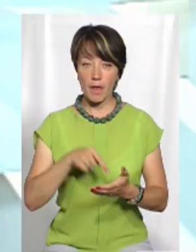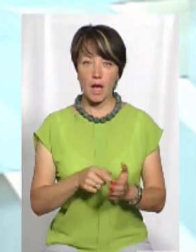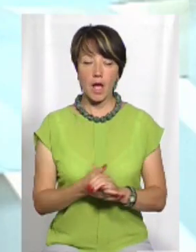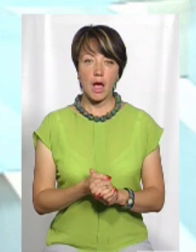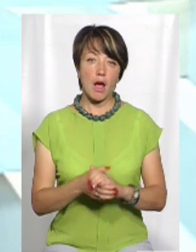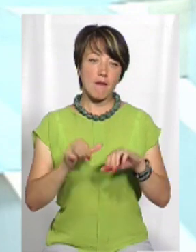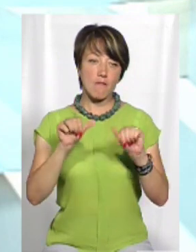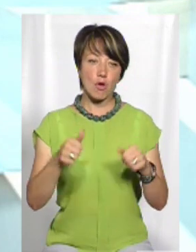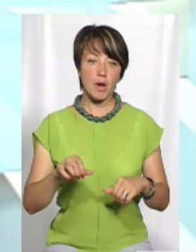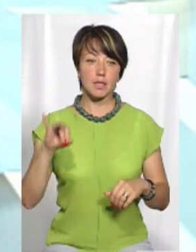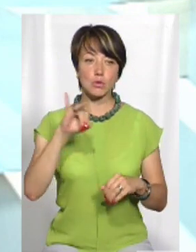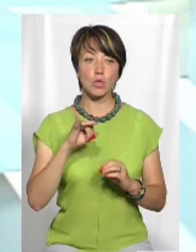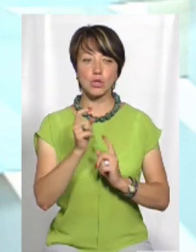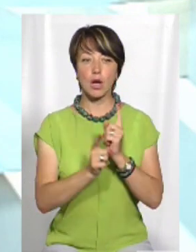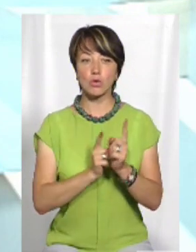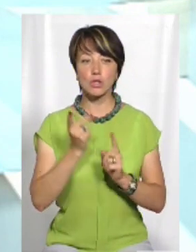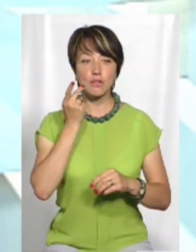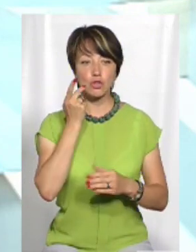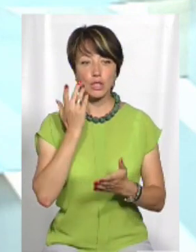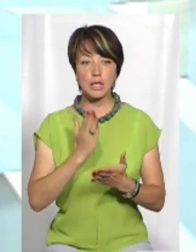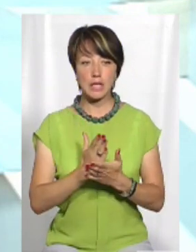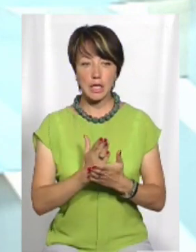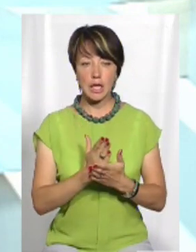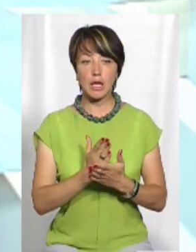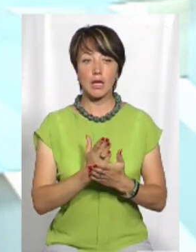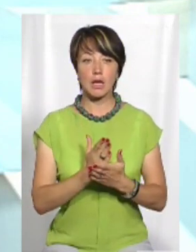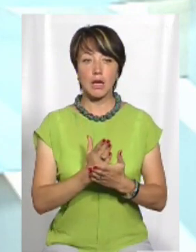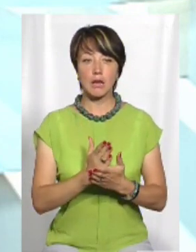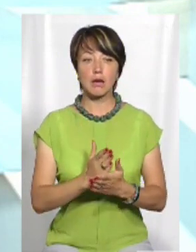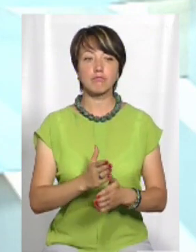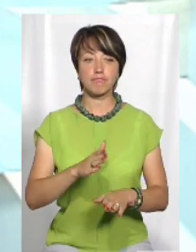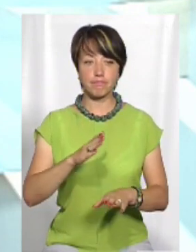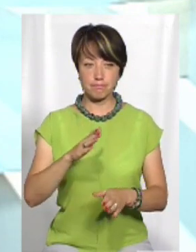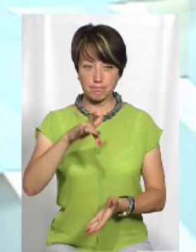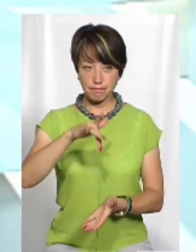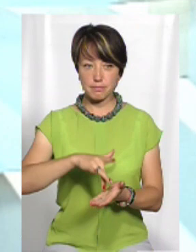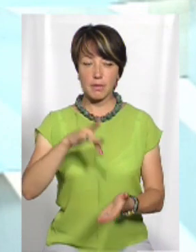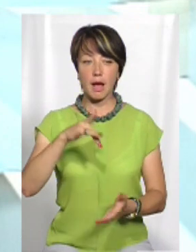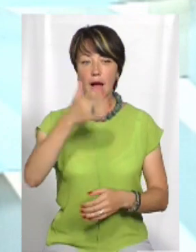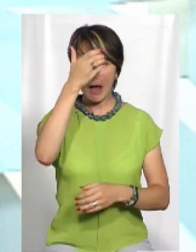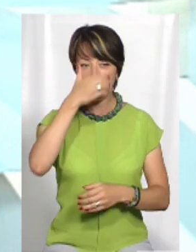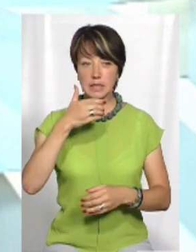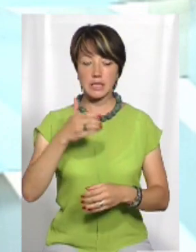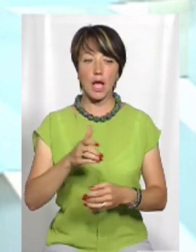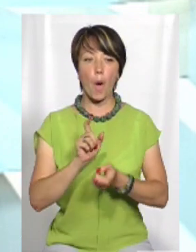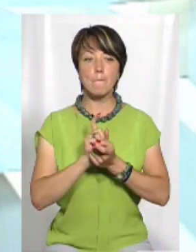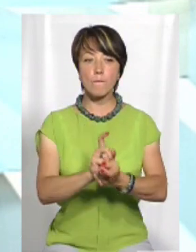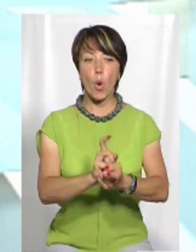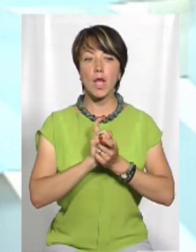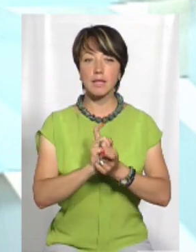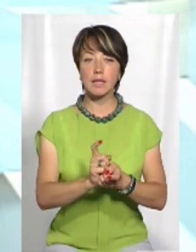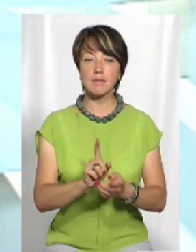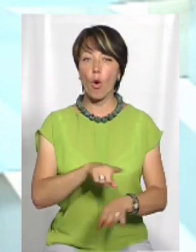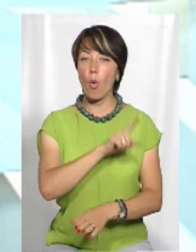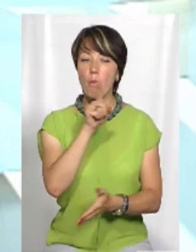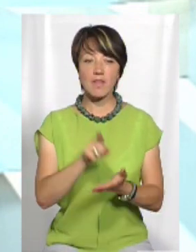формат історичної реконструкції завжди є з кульмінацією рицарських поєдинків, і це обов'язковий елемент.